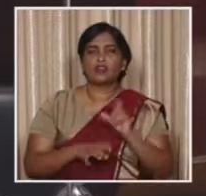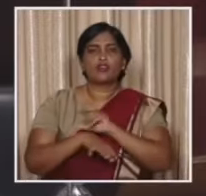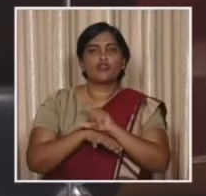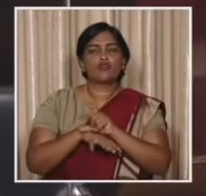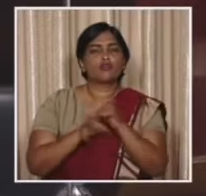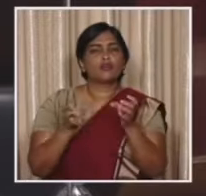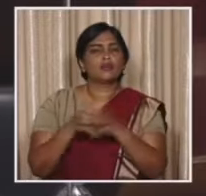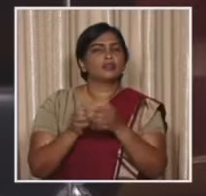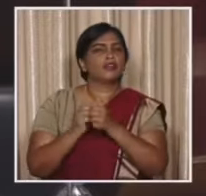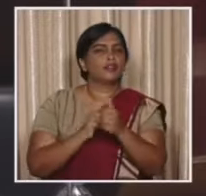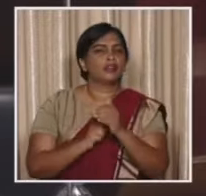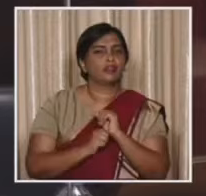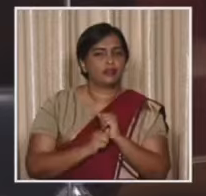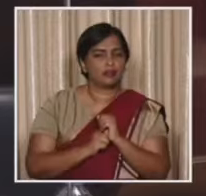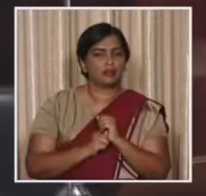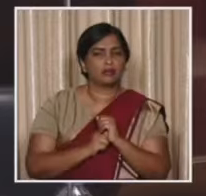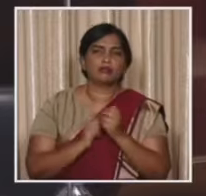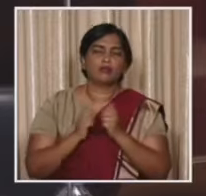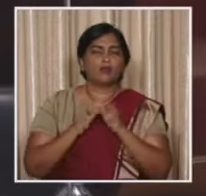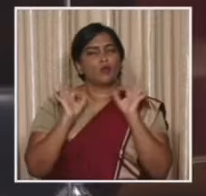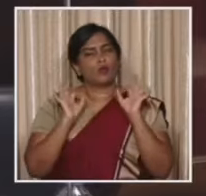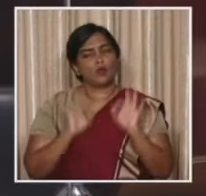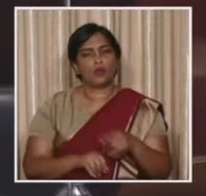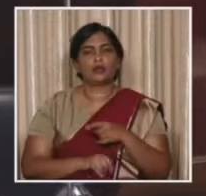කෙරුවේ? කිසිම දෙයක් නෑ.